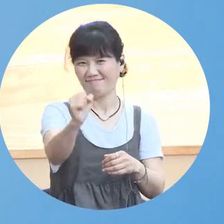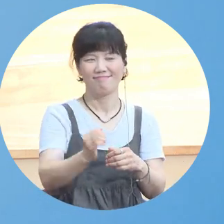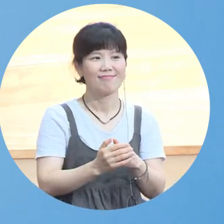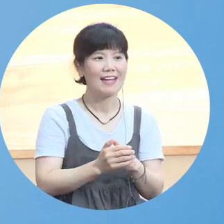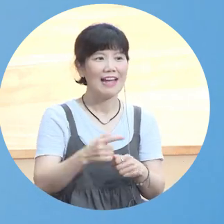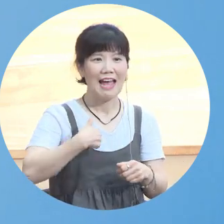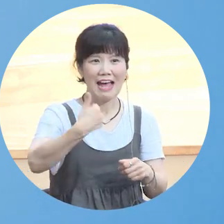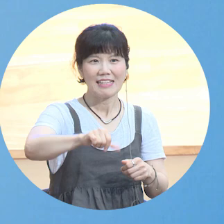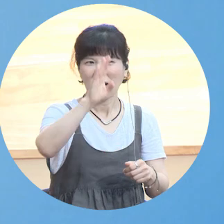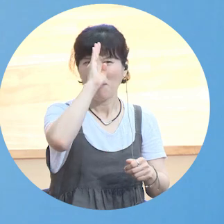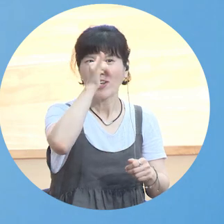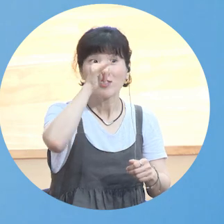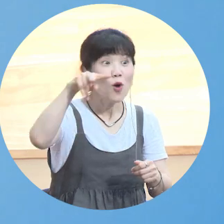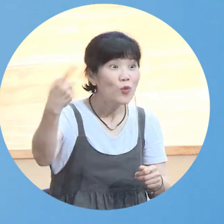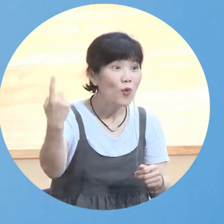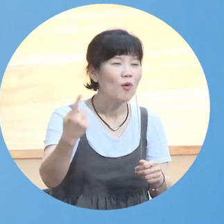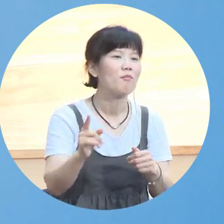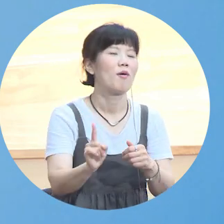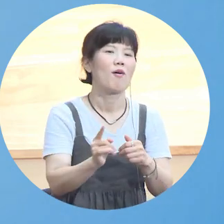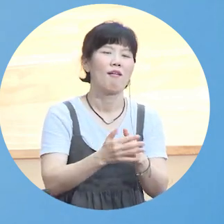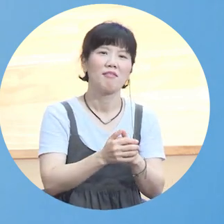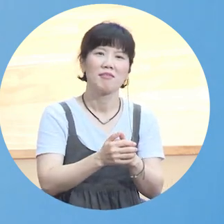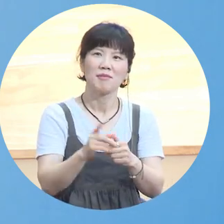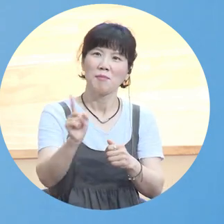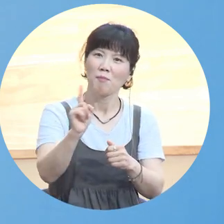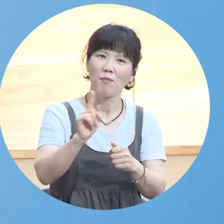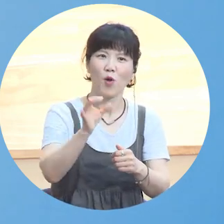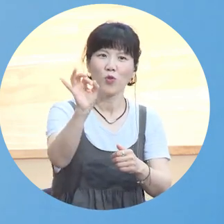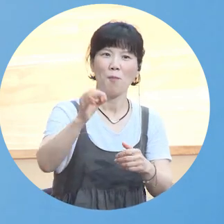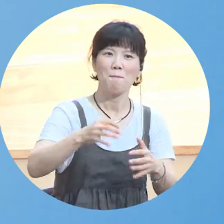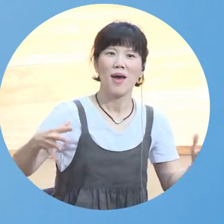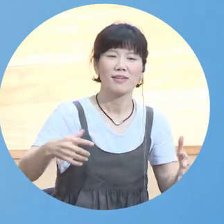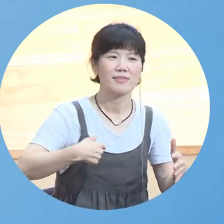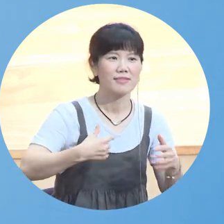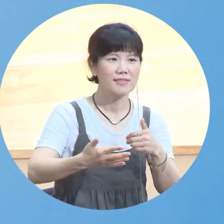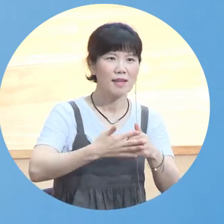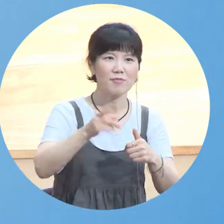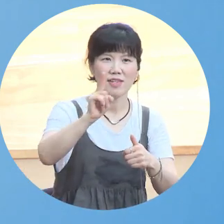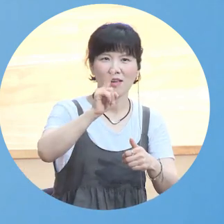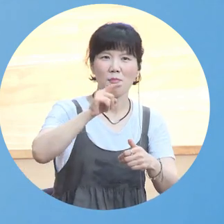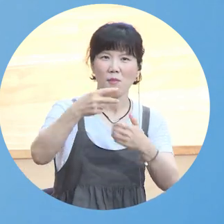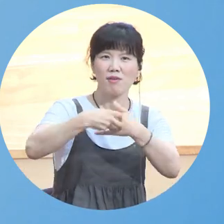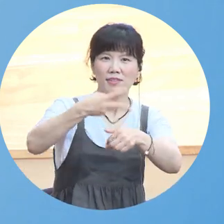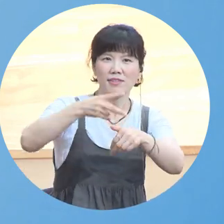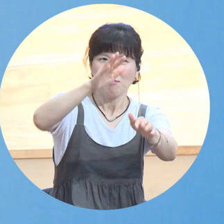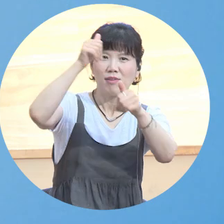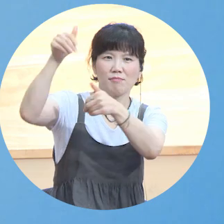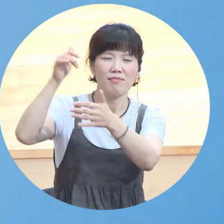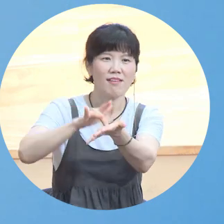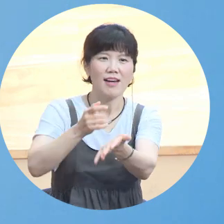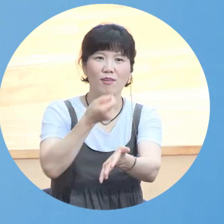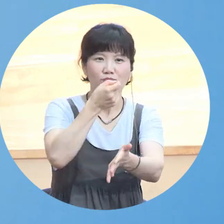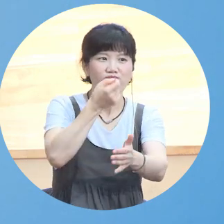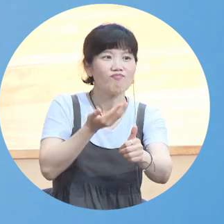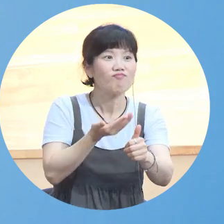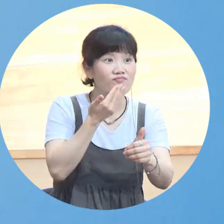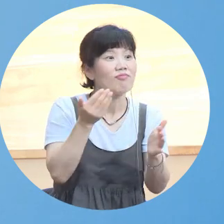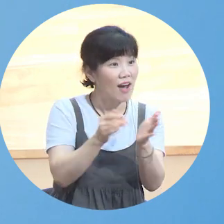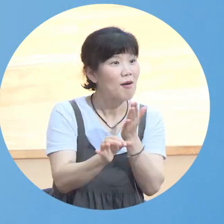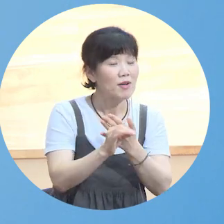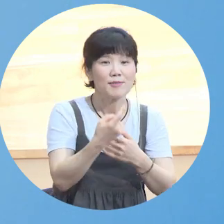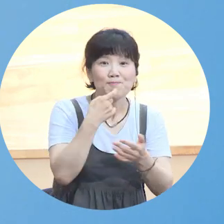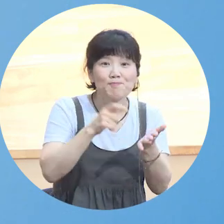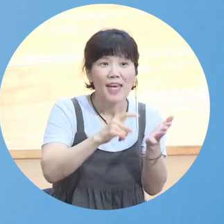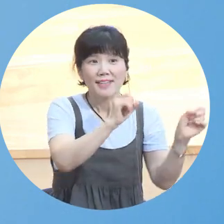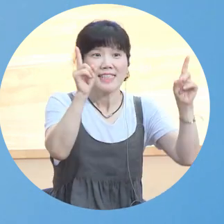뭐 힘깨나 쓰고 덤도 있으니까 이런 저런 방법을 의사 부르고 뭐 약 찾고 이래 가지고 이런저런 방법으로 좀 쉽게 났으면 기도를